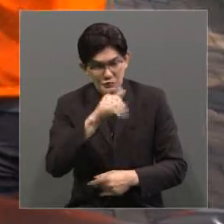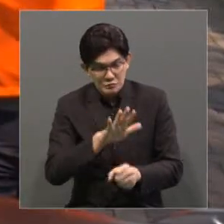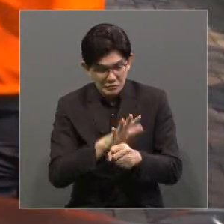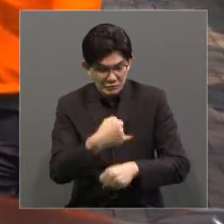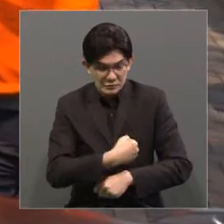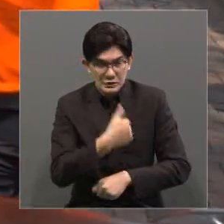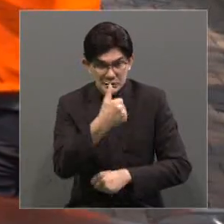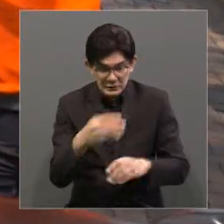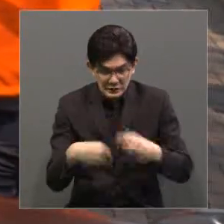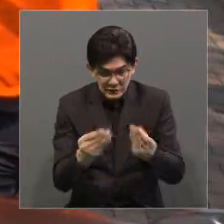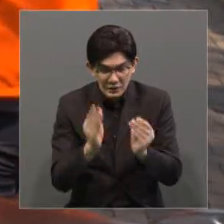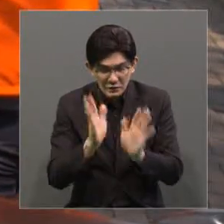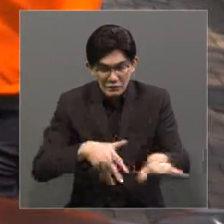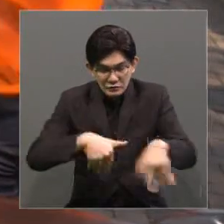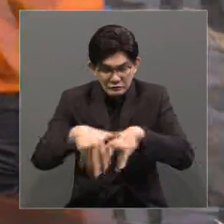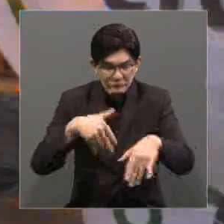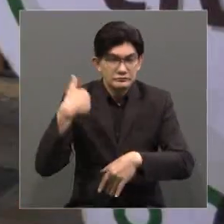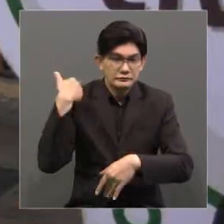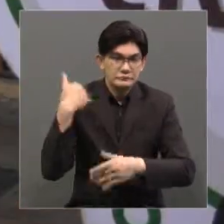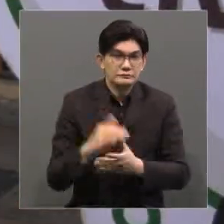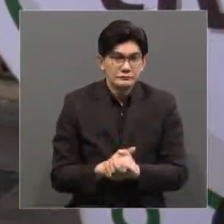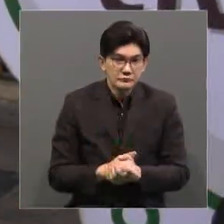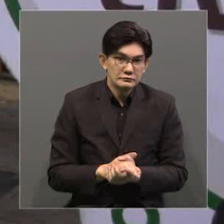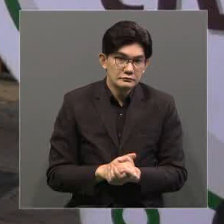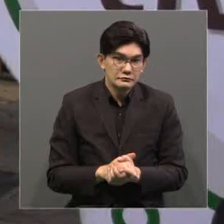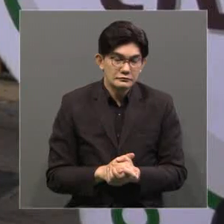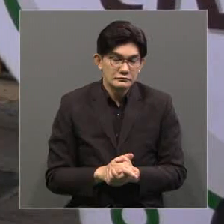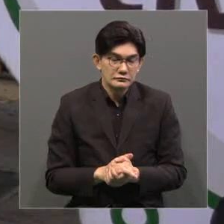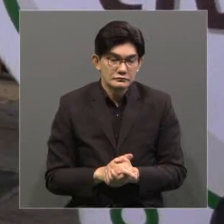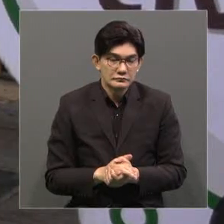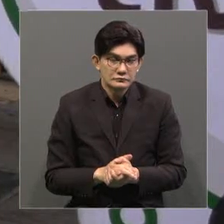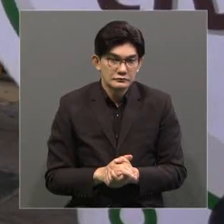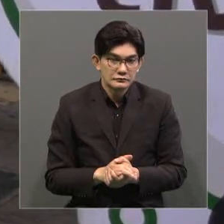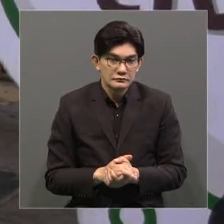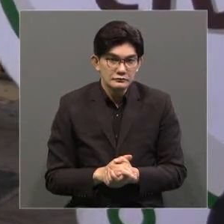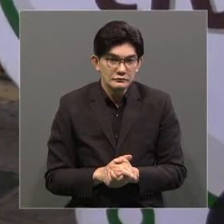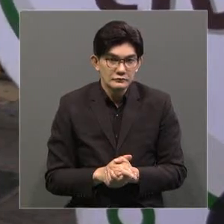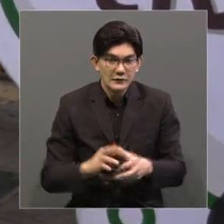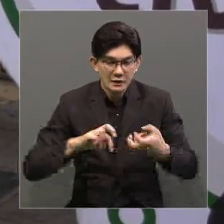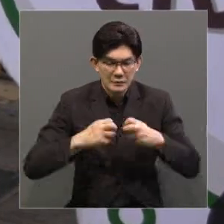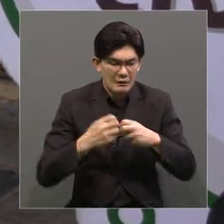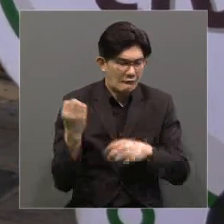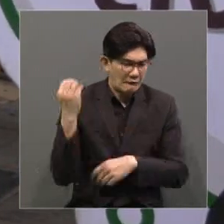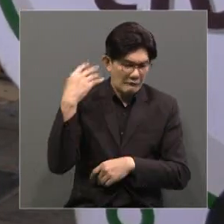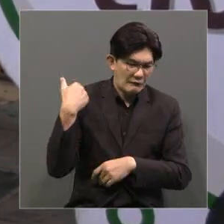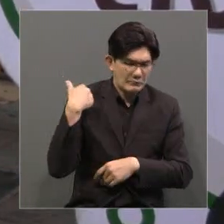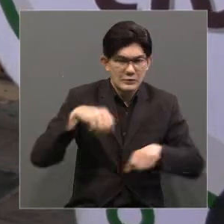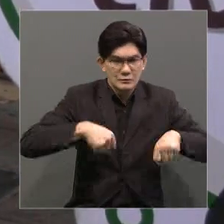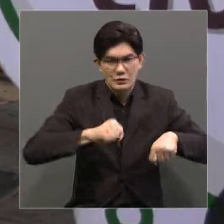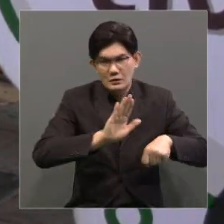พอใจแก่ผู้รับบริการได้เป็นอย่างดี มีปัญหาเรื่องเสียงดังอะไรพวกนี้ครับ